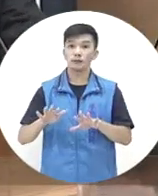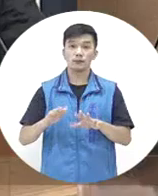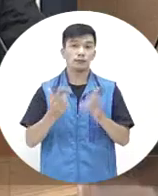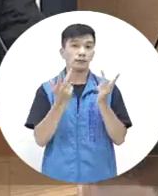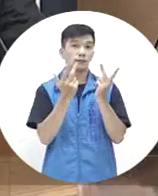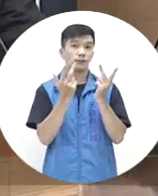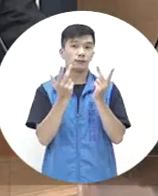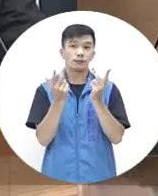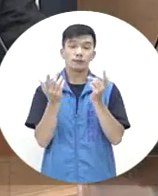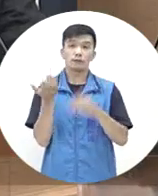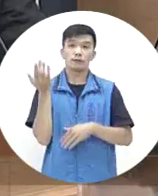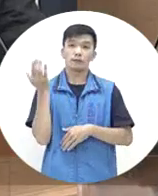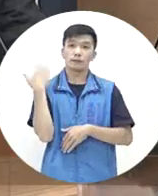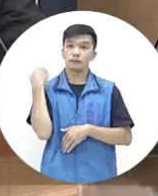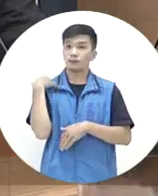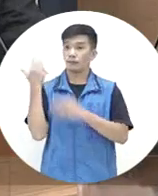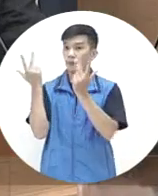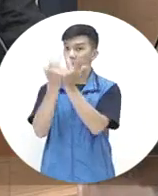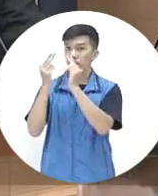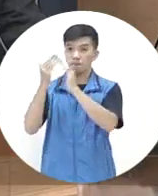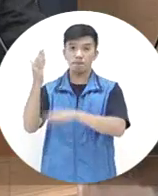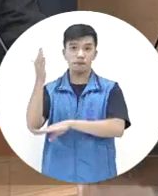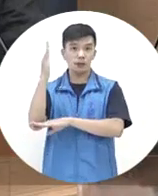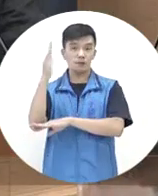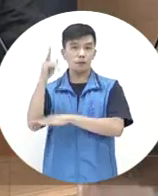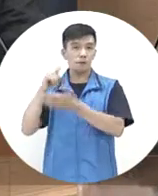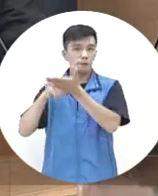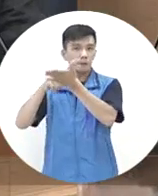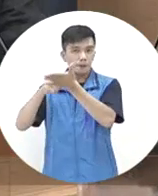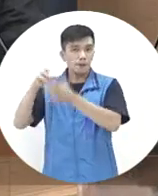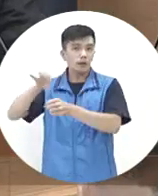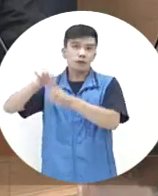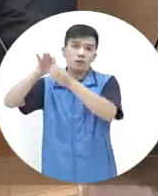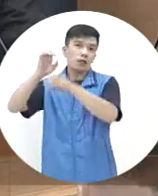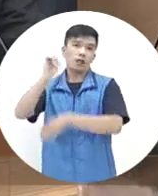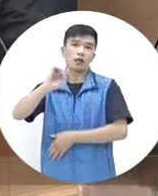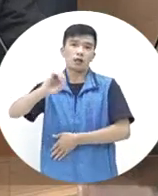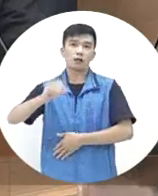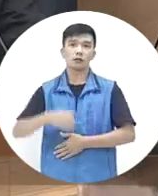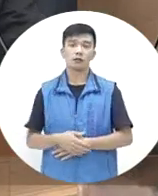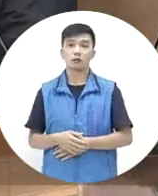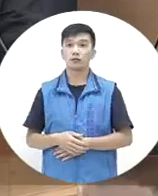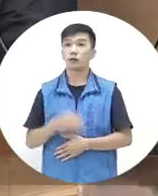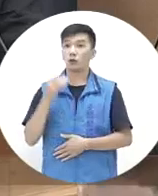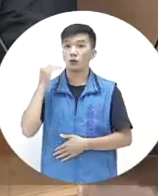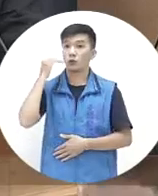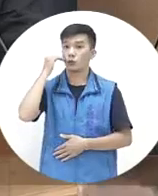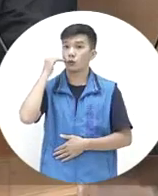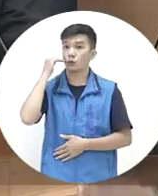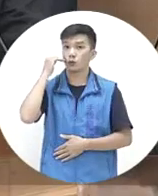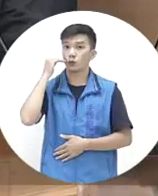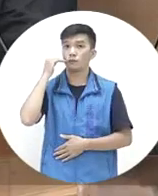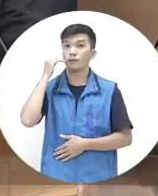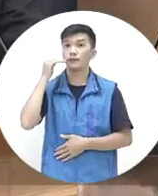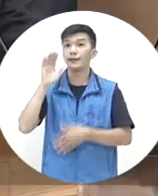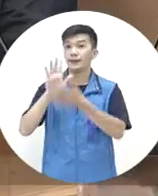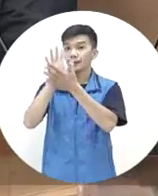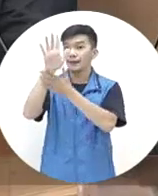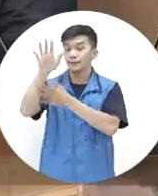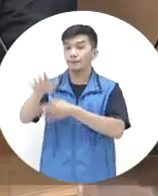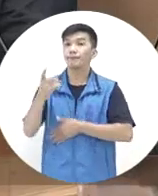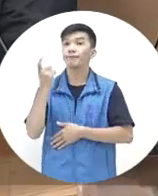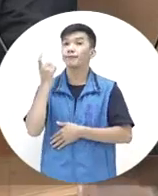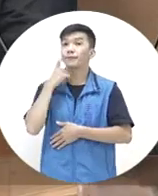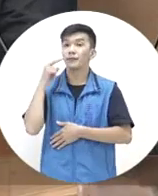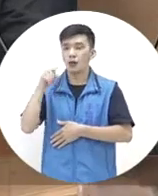在增加预算这部分，从来没有办追加减。预算，所以说，如果我是希望说，未来如果这个